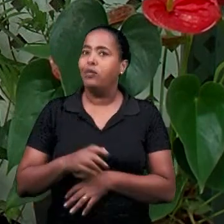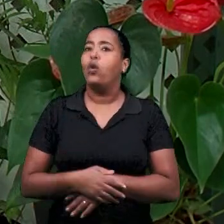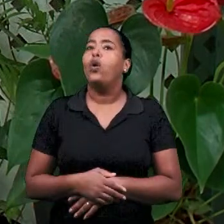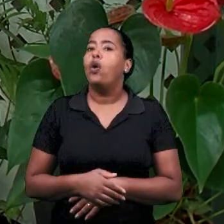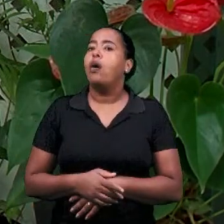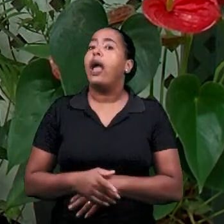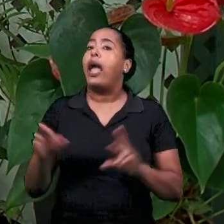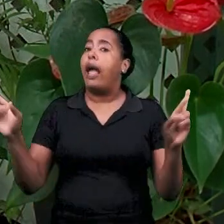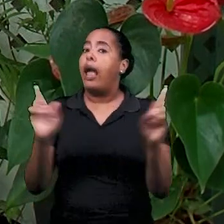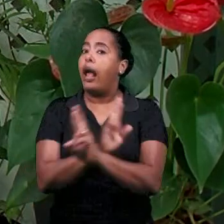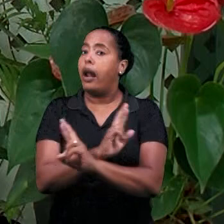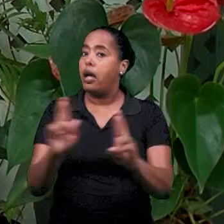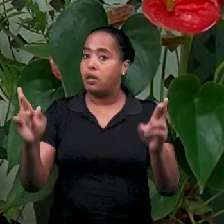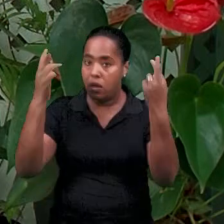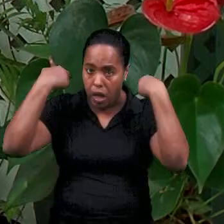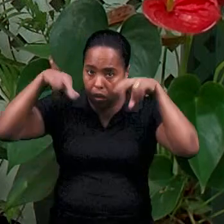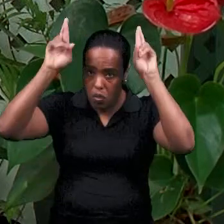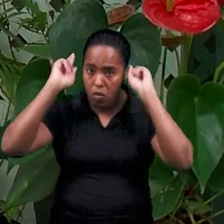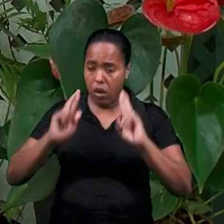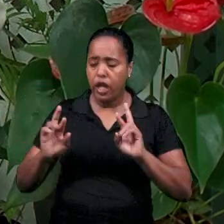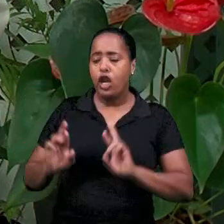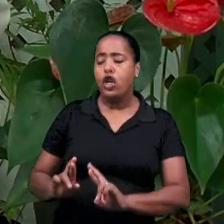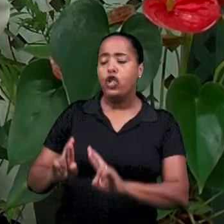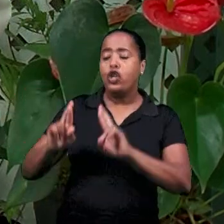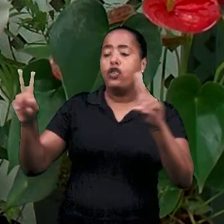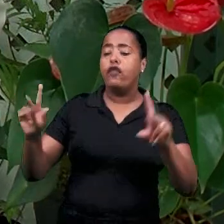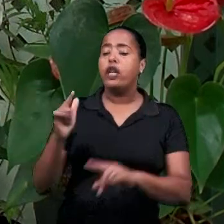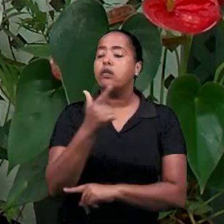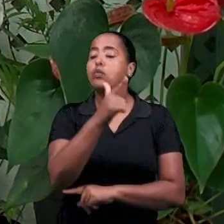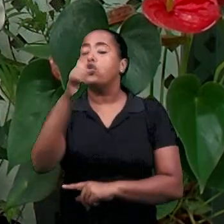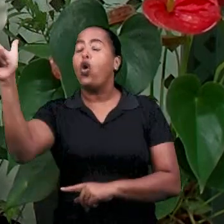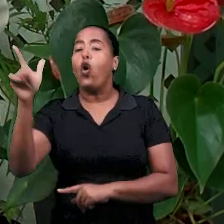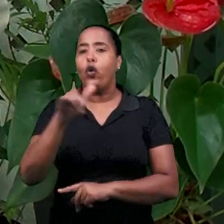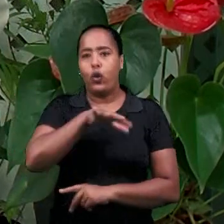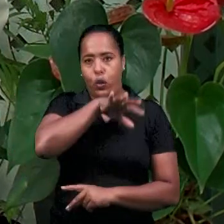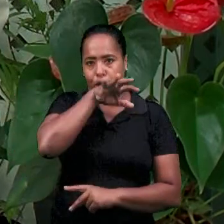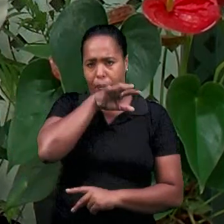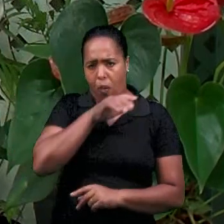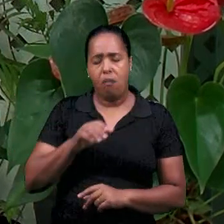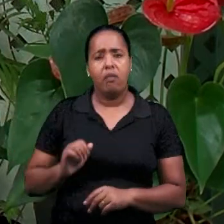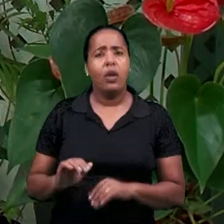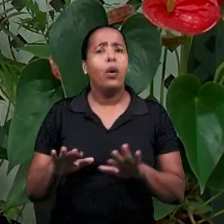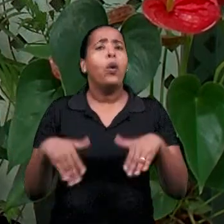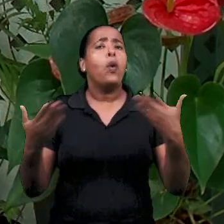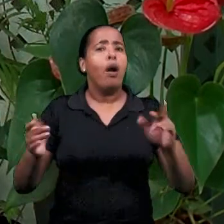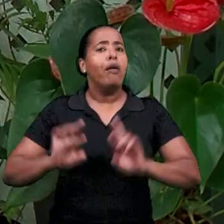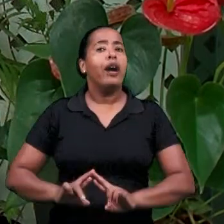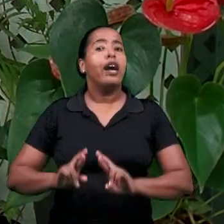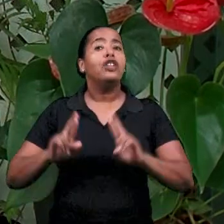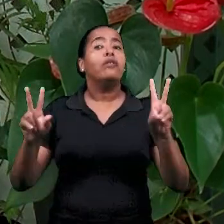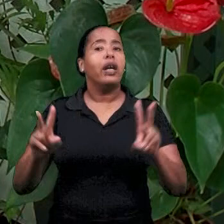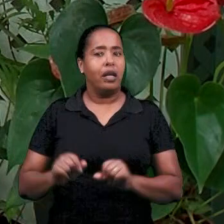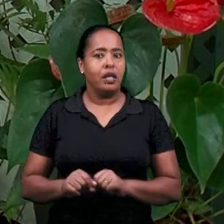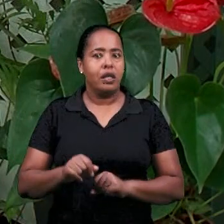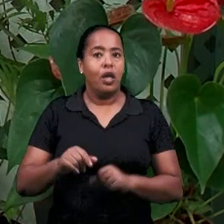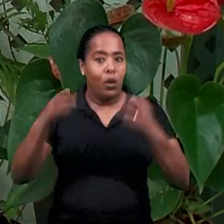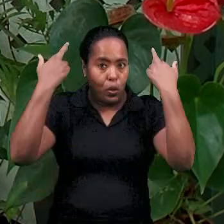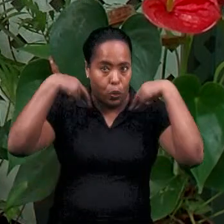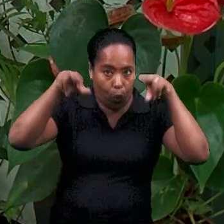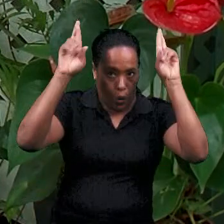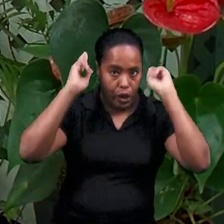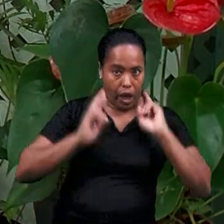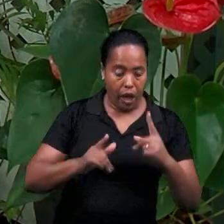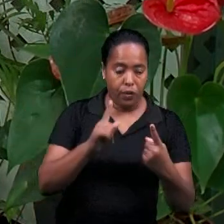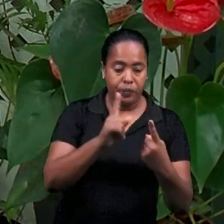pas mettre par écrit. Quelle est la différence des autres animaux? Quelle est la différence? Donc, cherchez